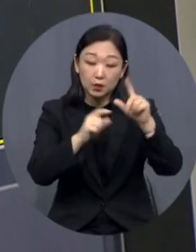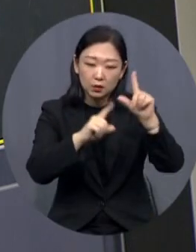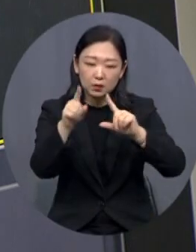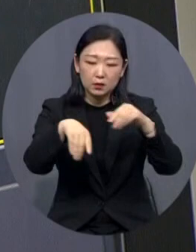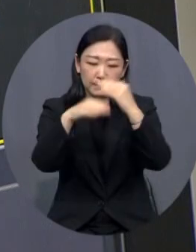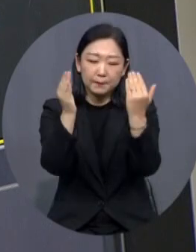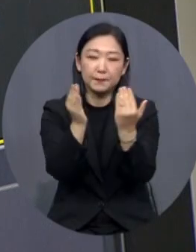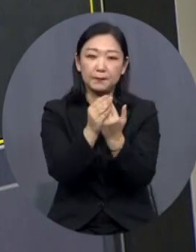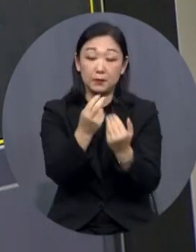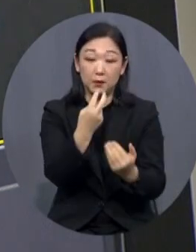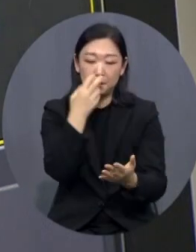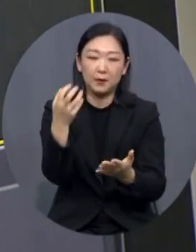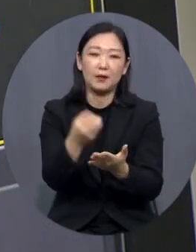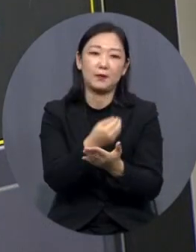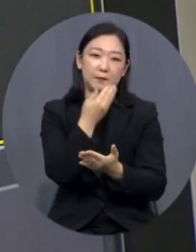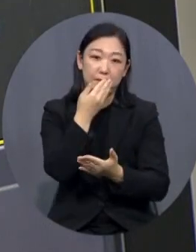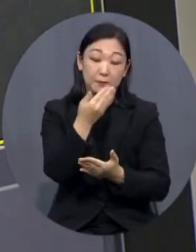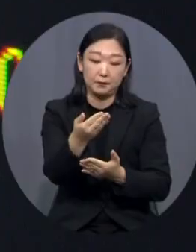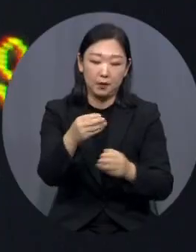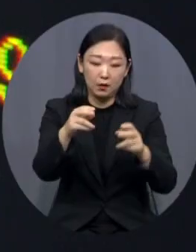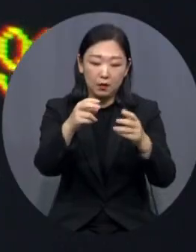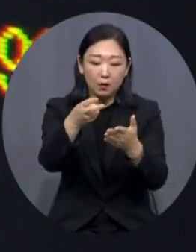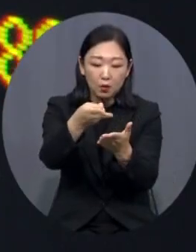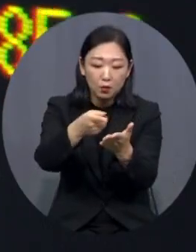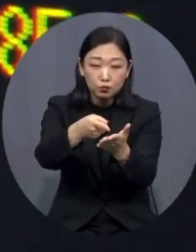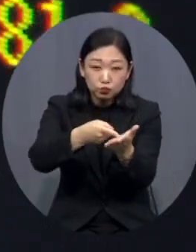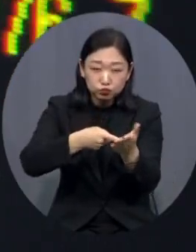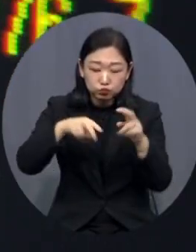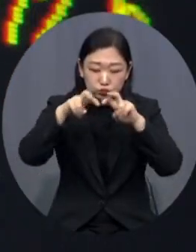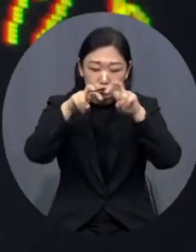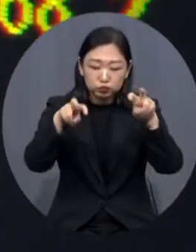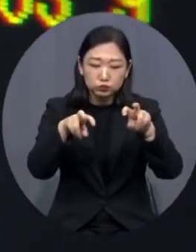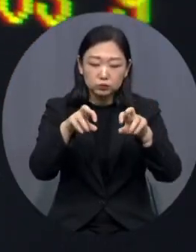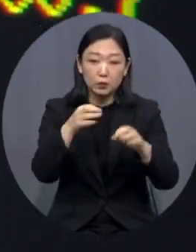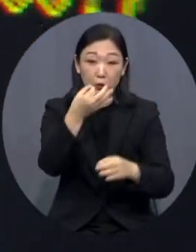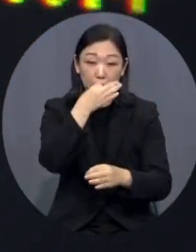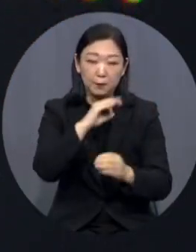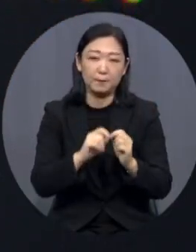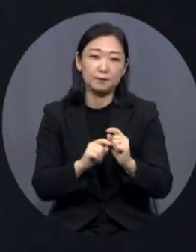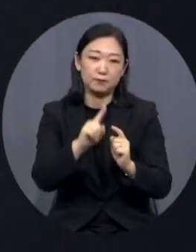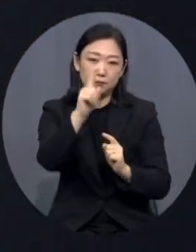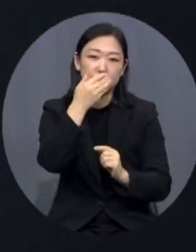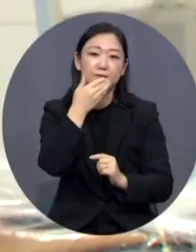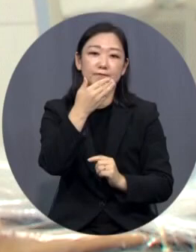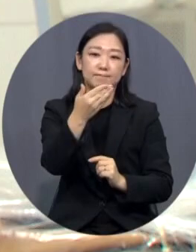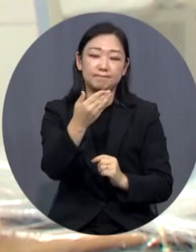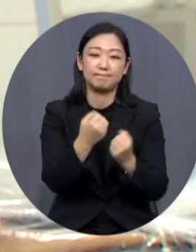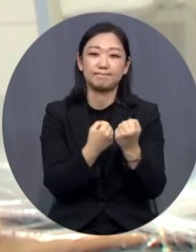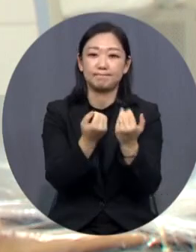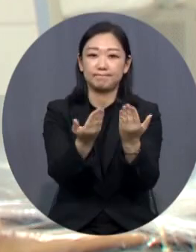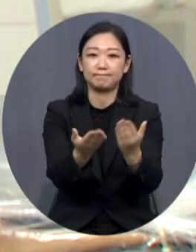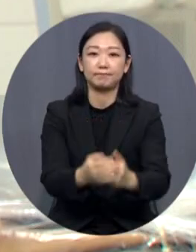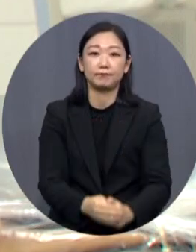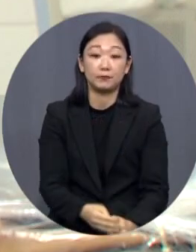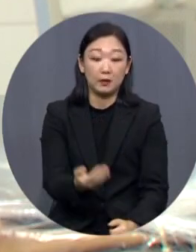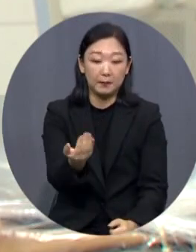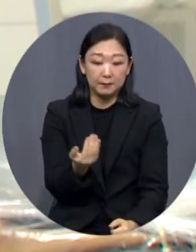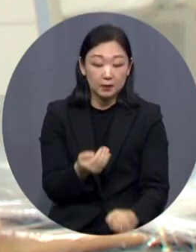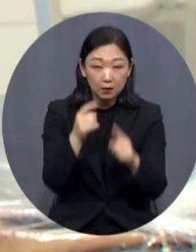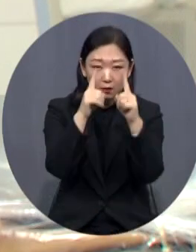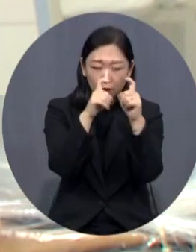전반적으로 파악할 수 있어 부검의 효율을 높일 수 있다고 말합니다 부검 전에 미리 찍어